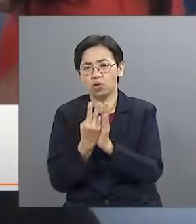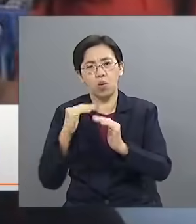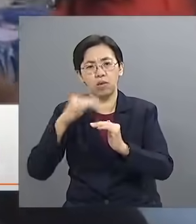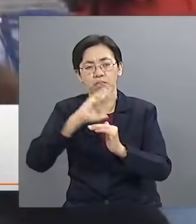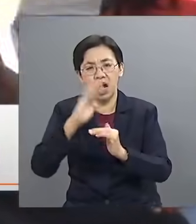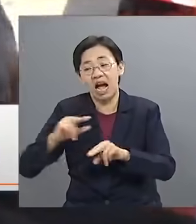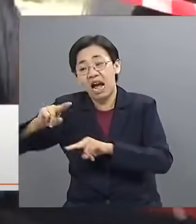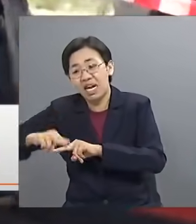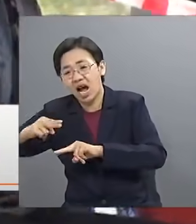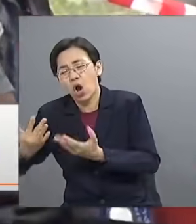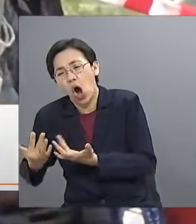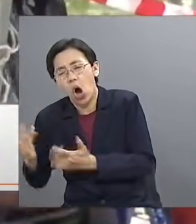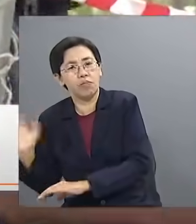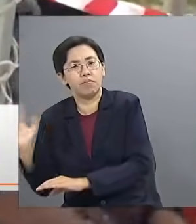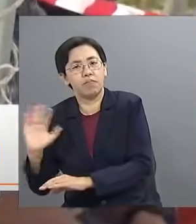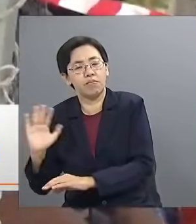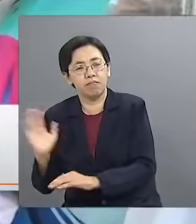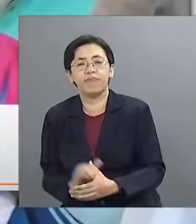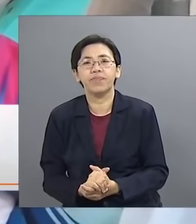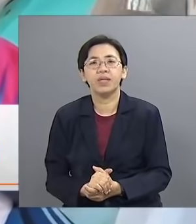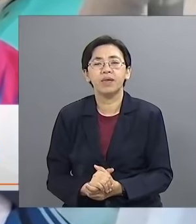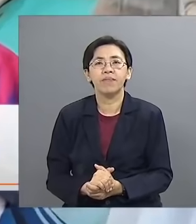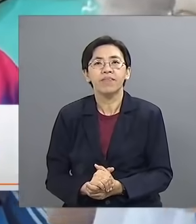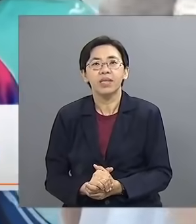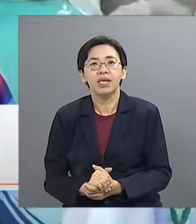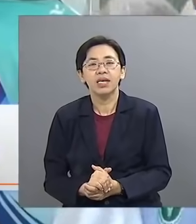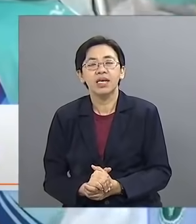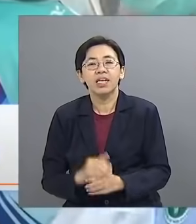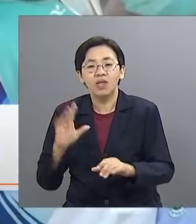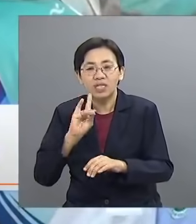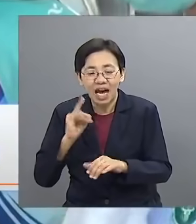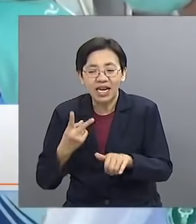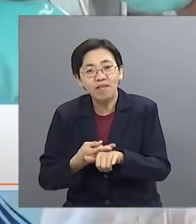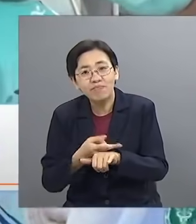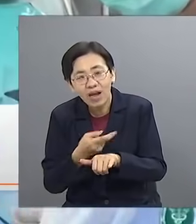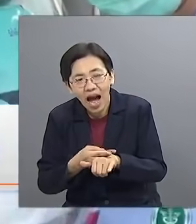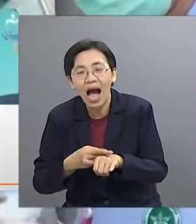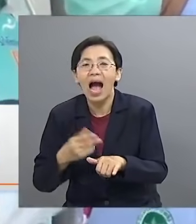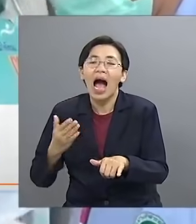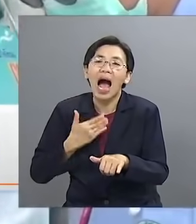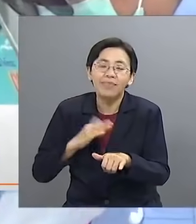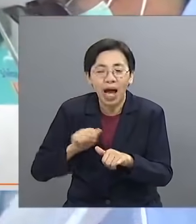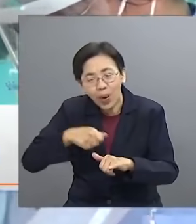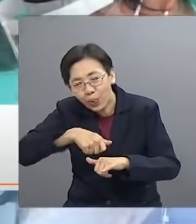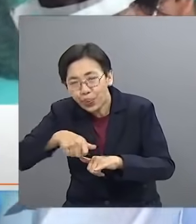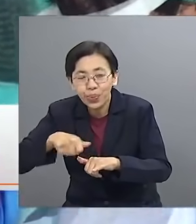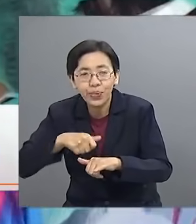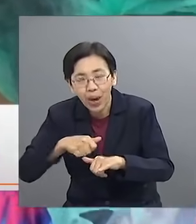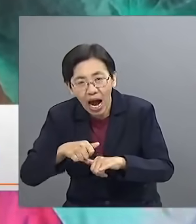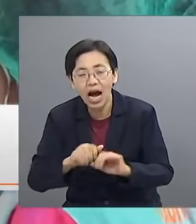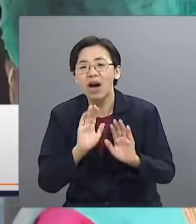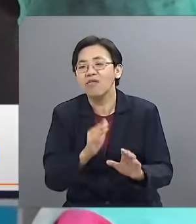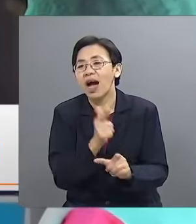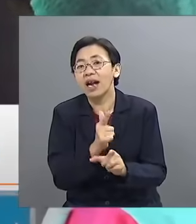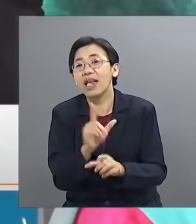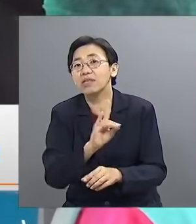านด้วยนะคะร้านตัดแต่งขนสัตว์อาบน้ำสัตว์รับเลี้ยงรับฝากสัตว์ก็ให้เปิดดำเนินการโดยจำกัดเว